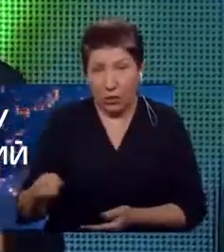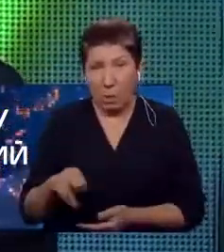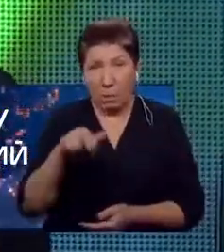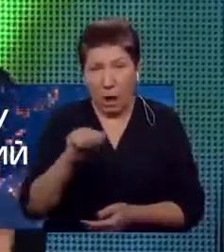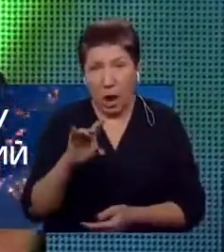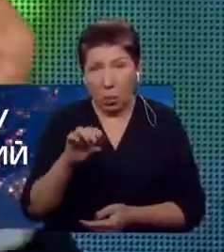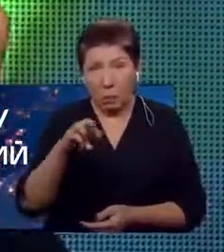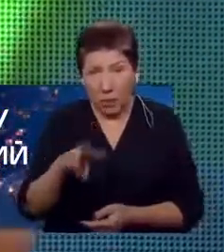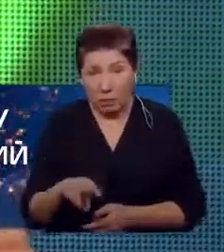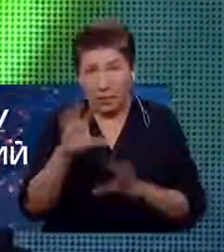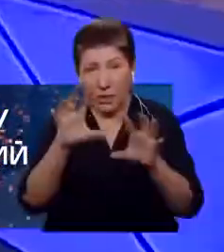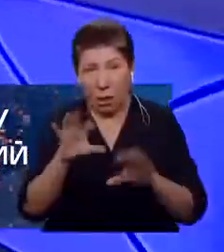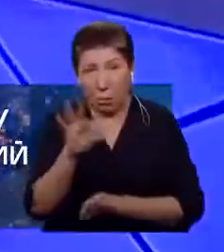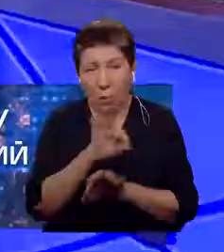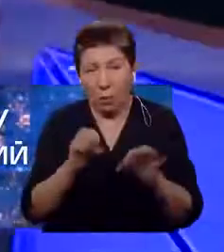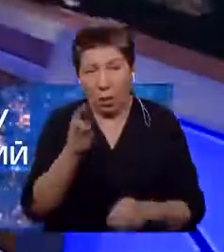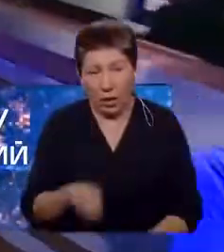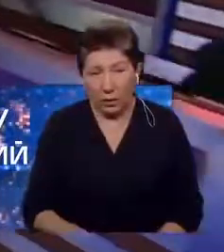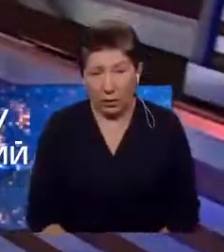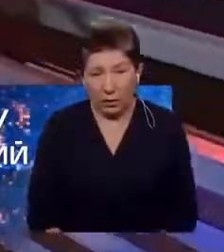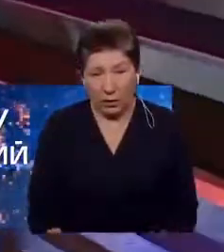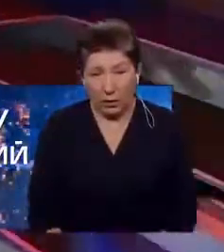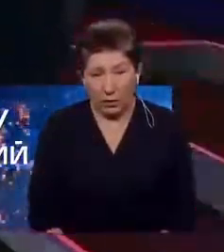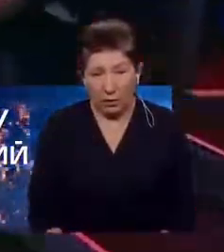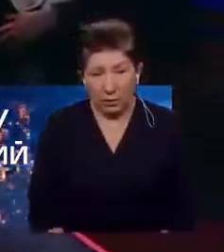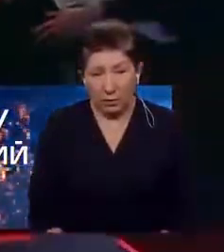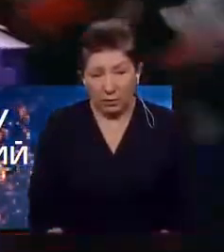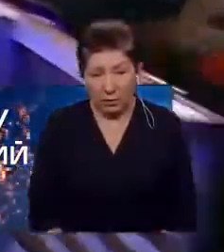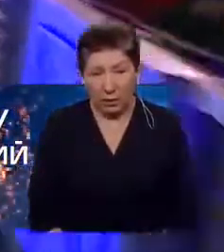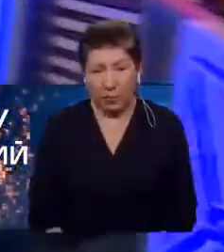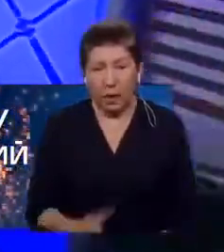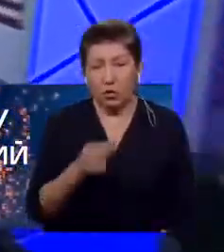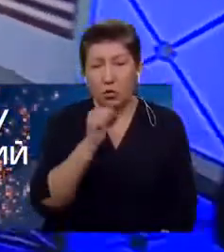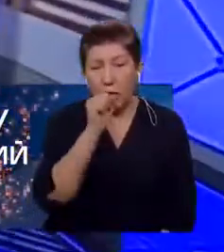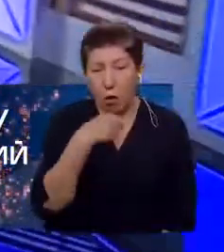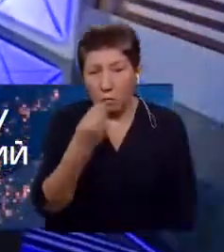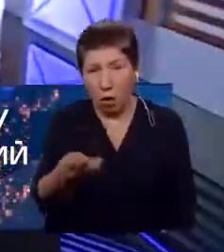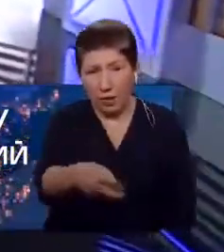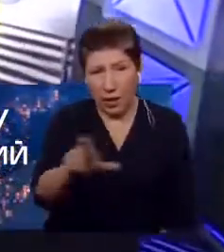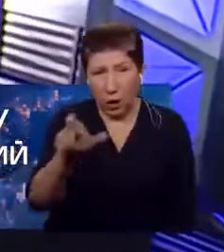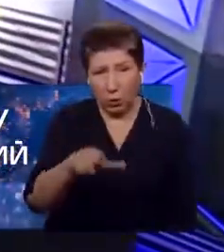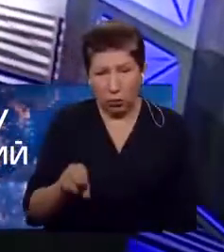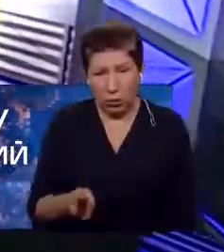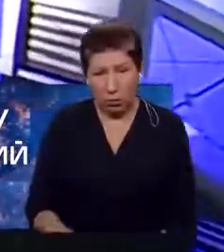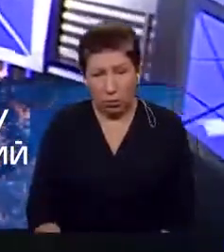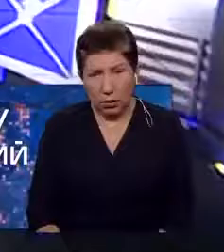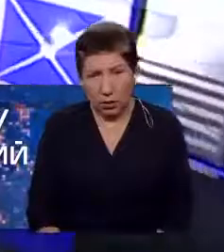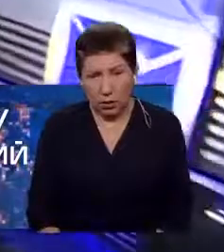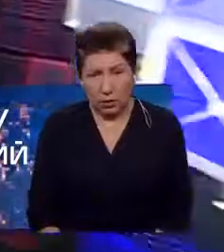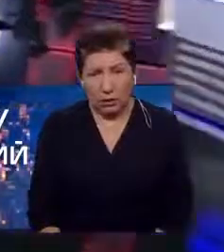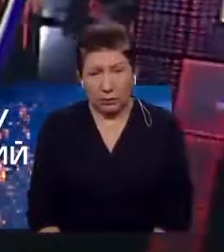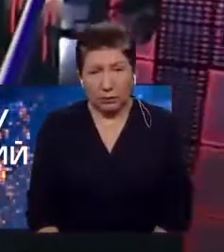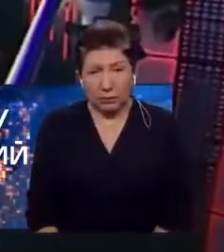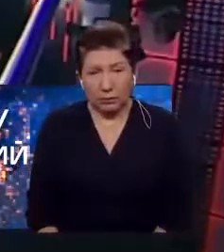Парубієм законопроект, де в якому чітко вказано послідовність і порядок. Порядок зниження. Яка